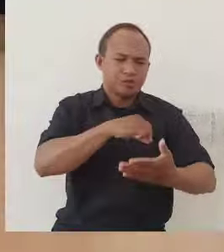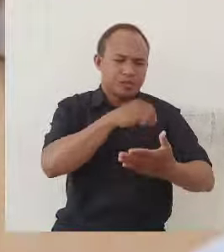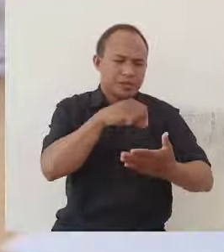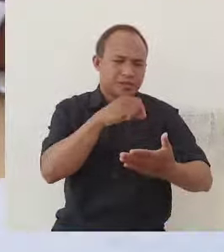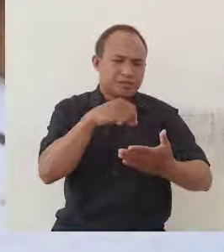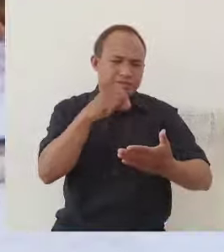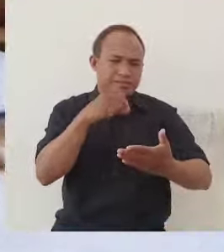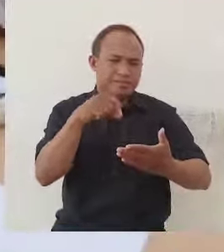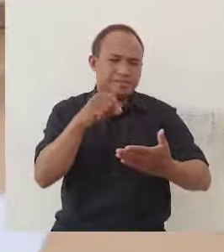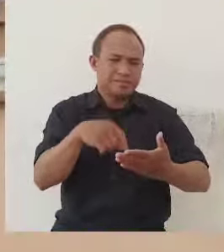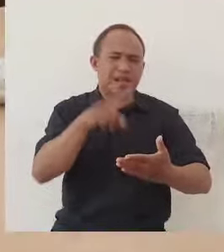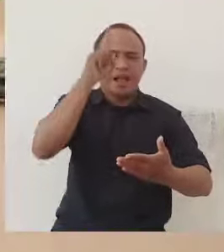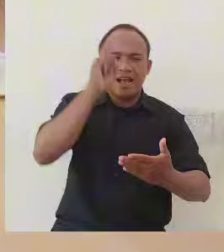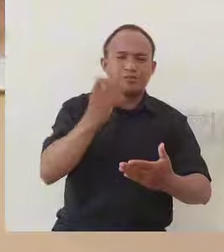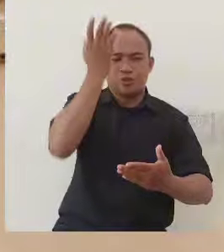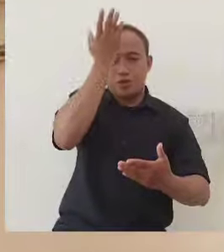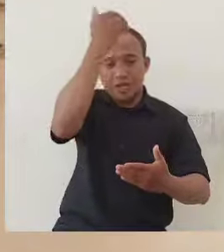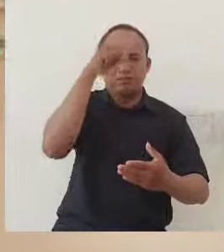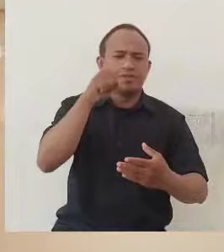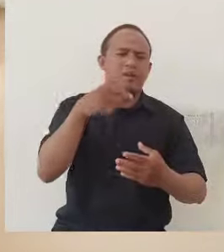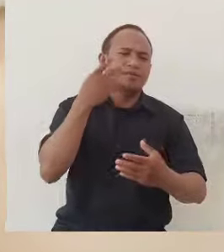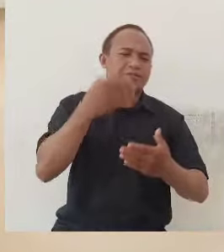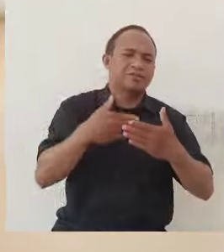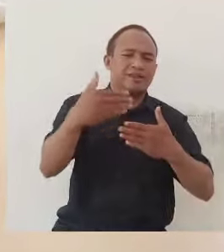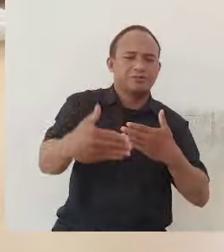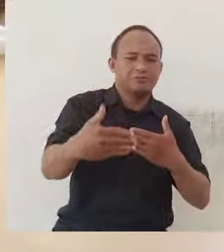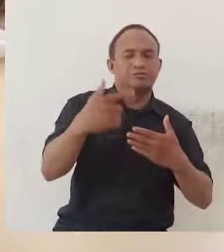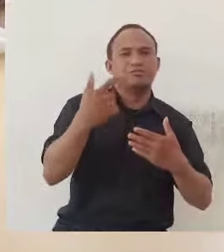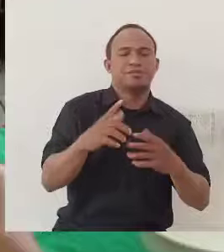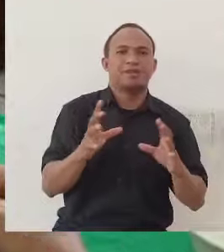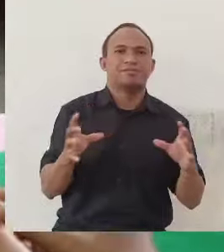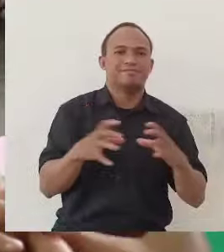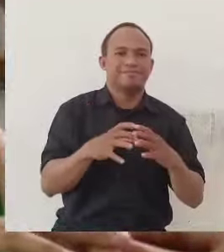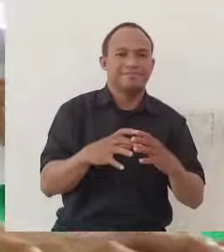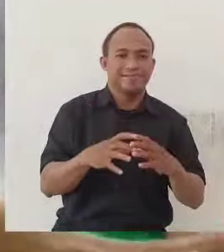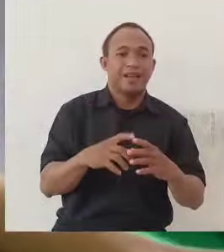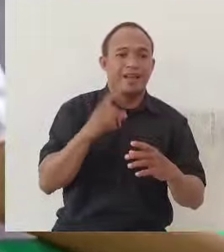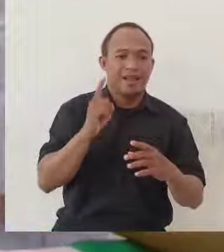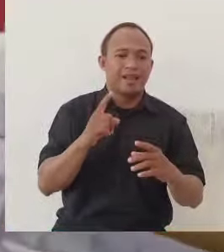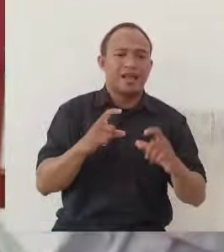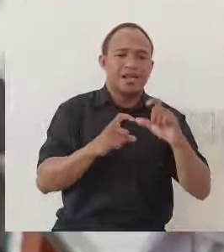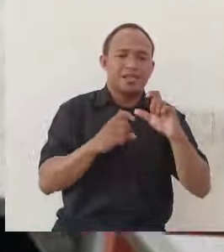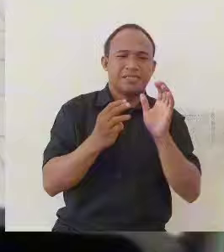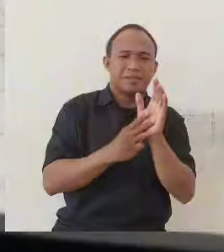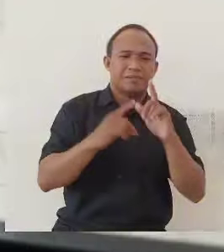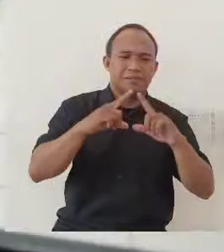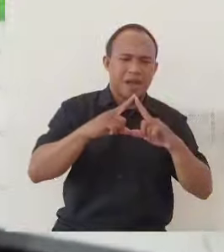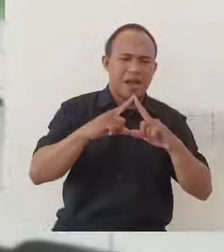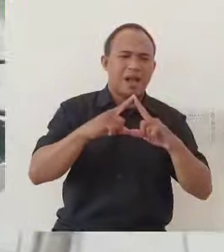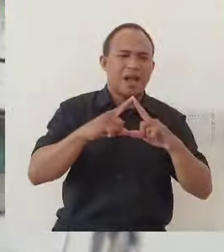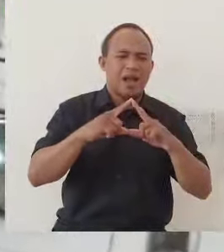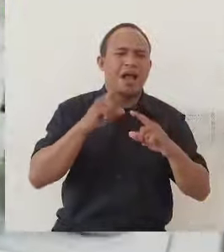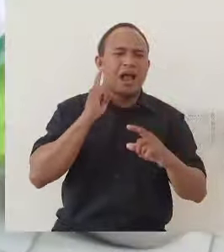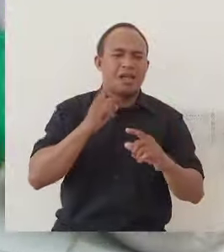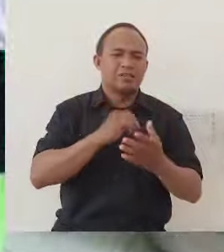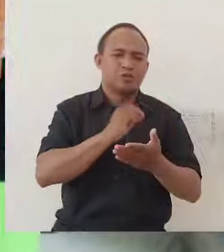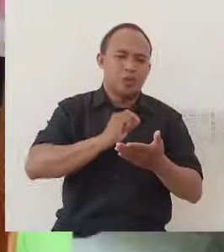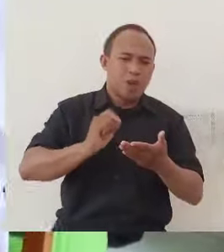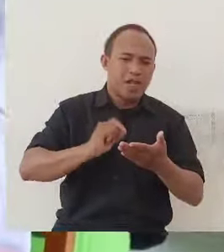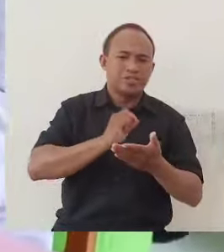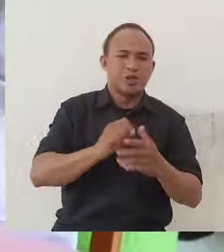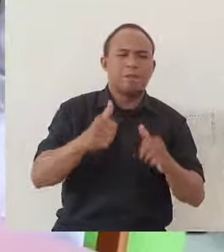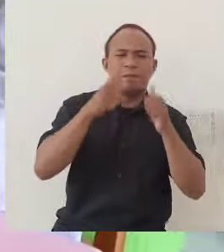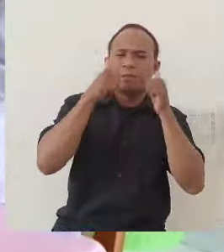terarah. Ia berharap anak muda di Gorontalo harusnya lebih memilih melanjutkan ke jenjang SMK daripada SMA.